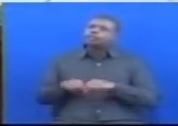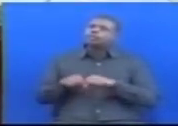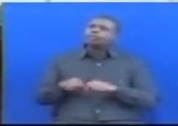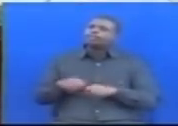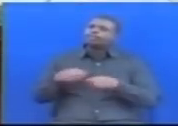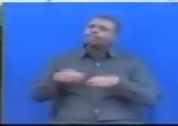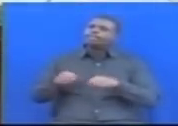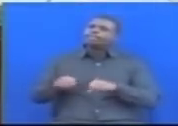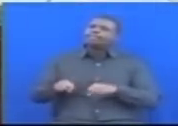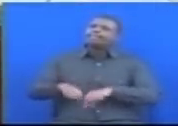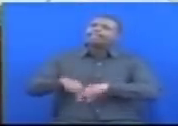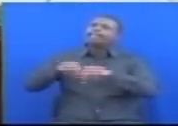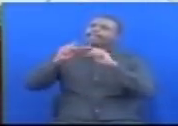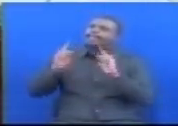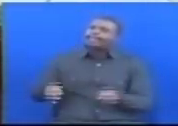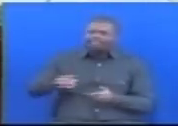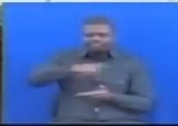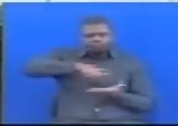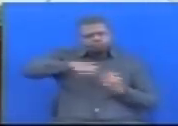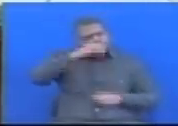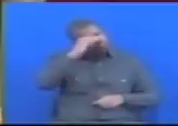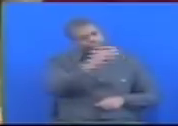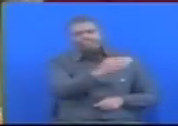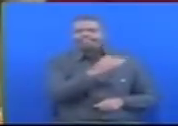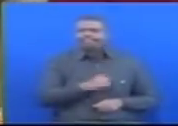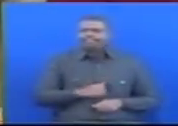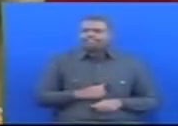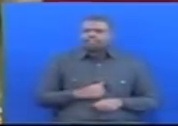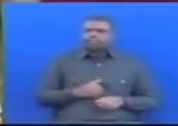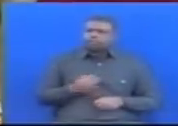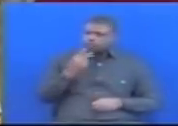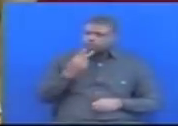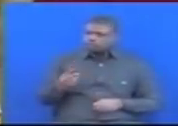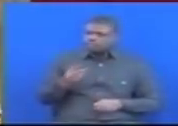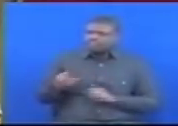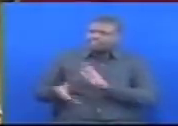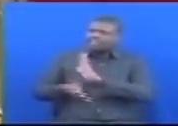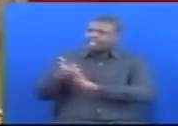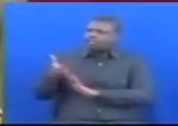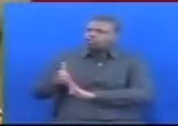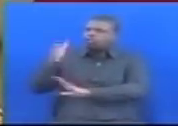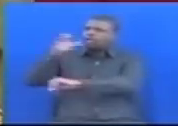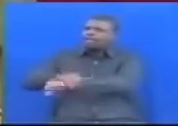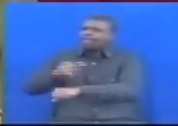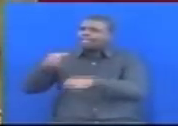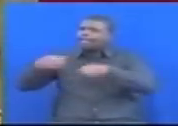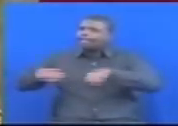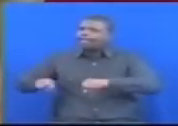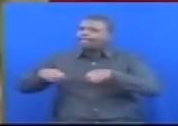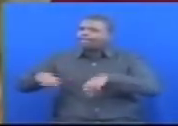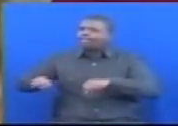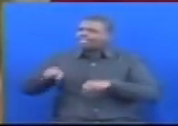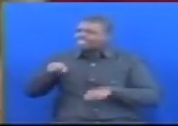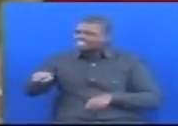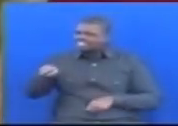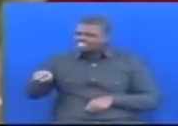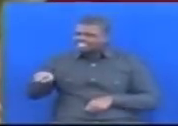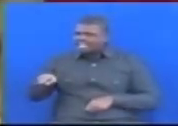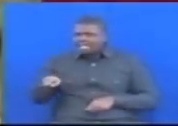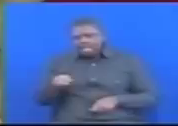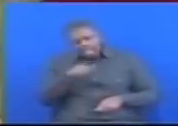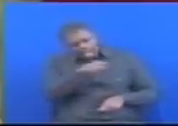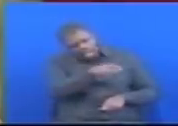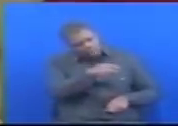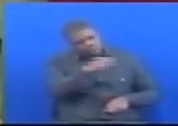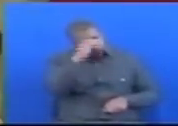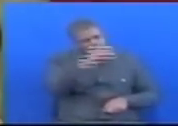katika mapolisi yetu mengi sana. Na ukizingatia chanzo cha kukamatwa kwa hizi pikipiki na mlindikano huo ni hawa